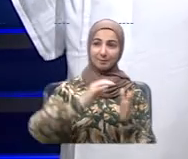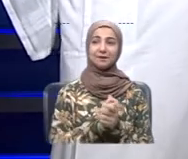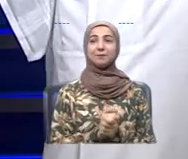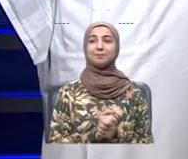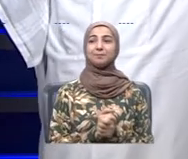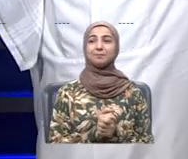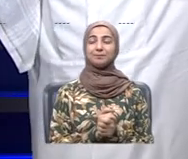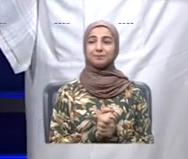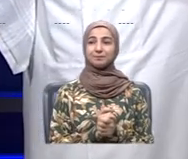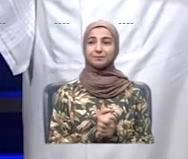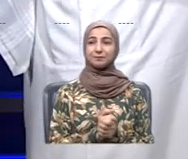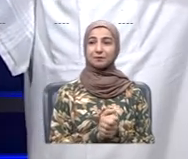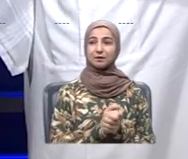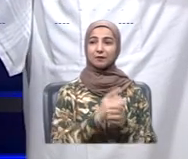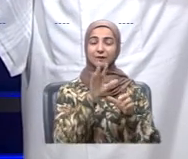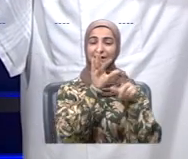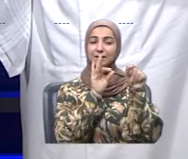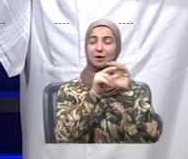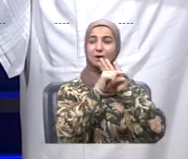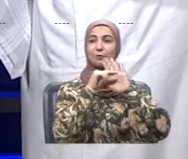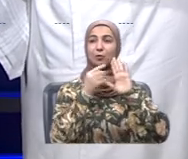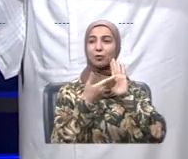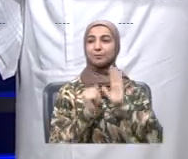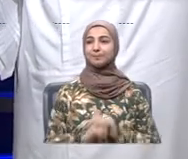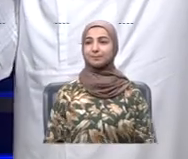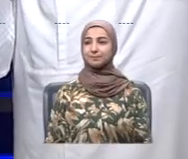بداية موضوع هذا النص.